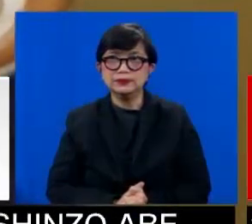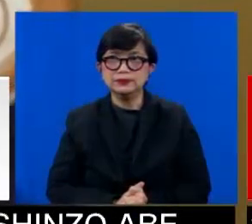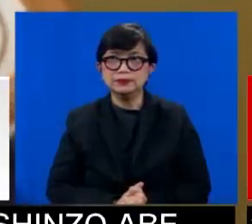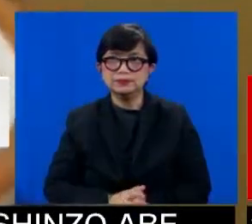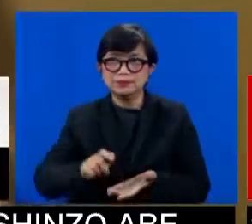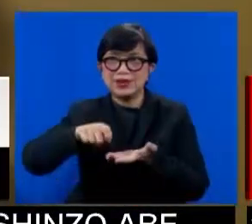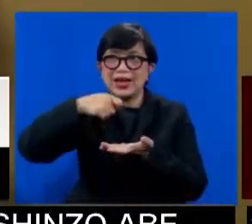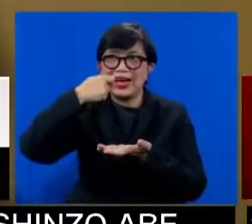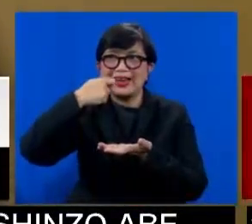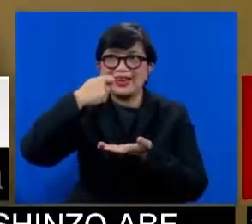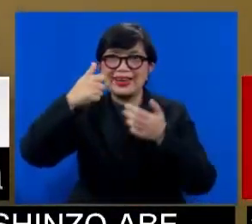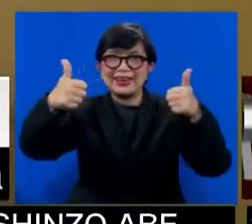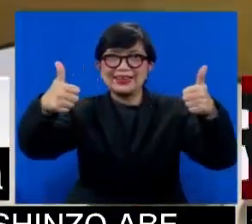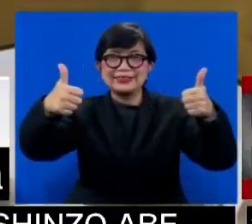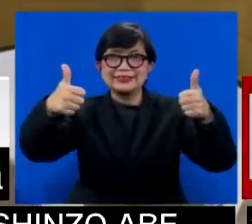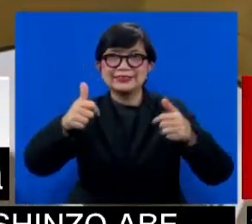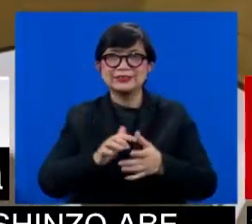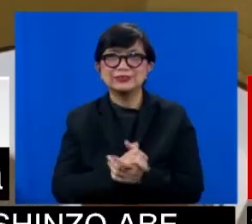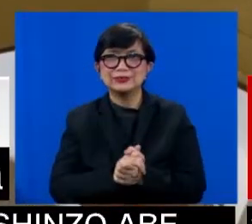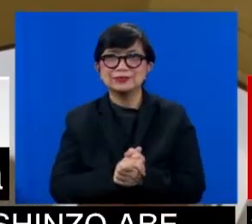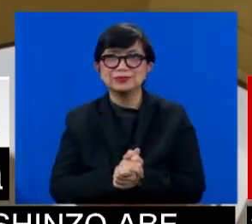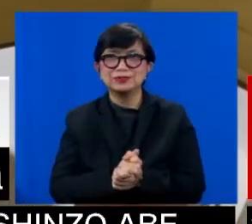Mari makan.